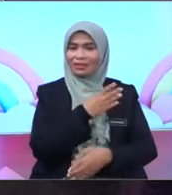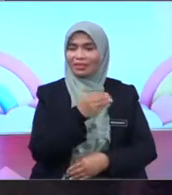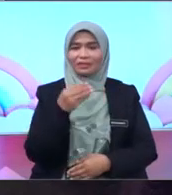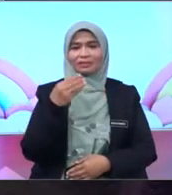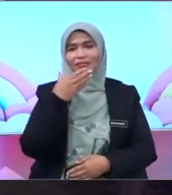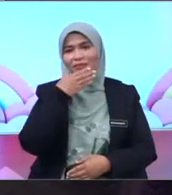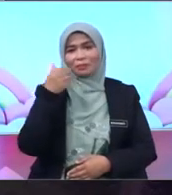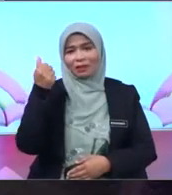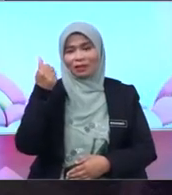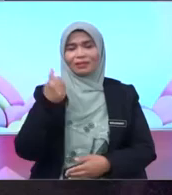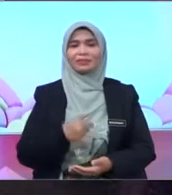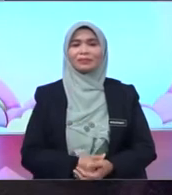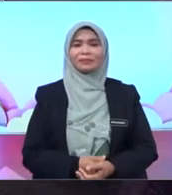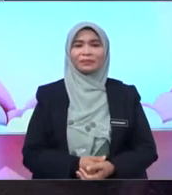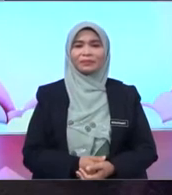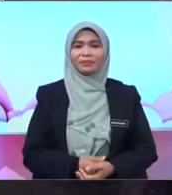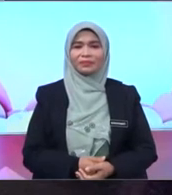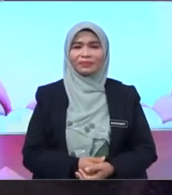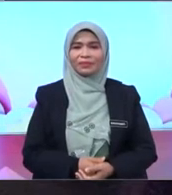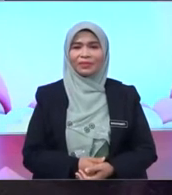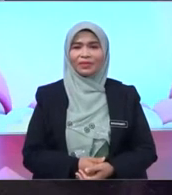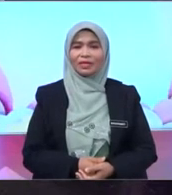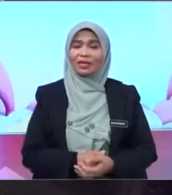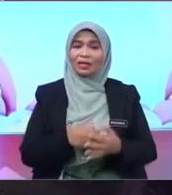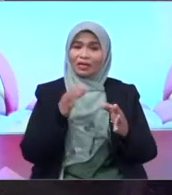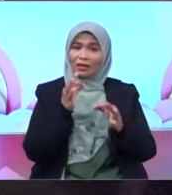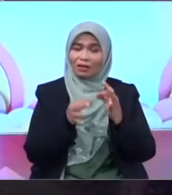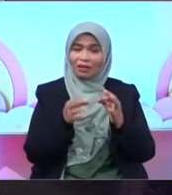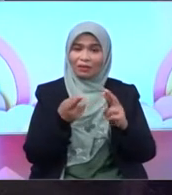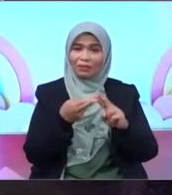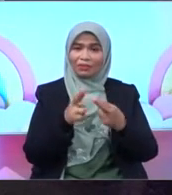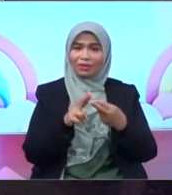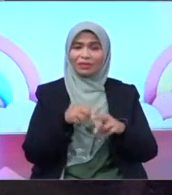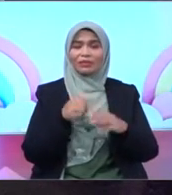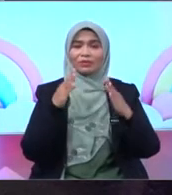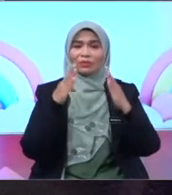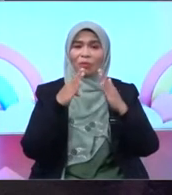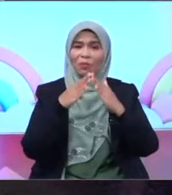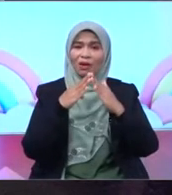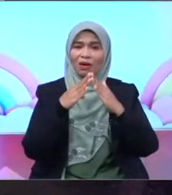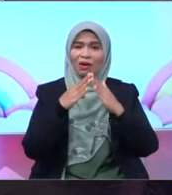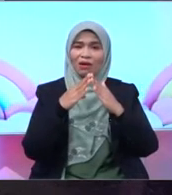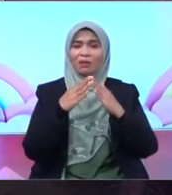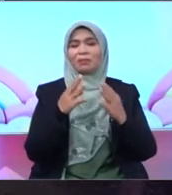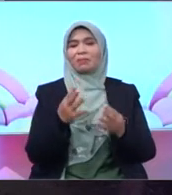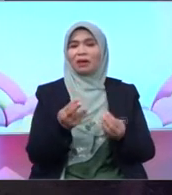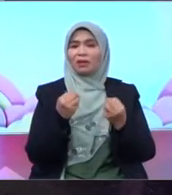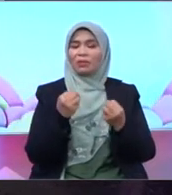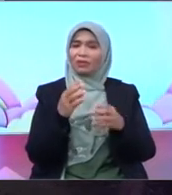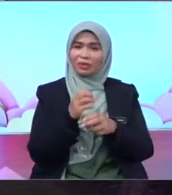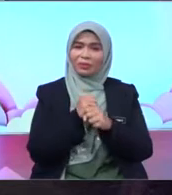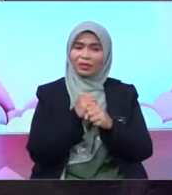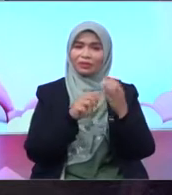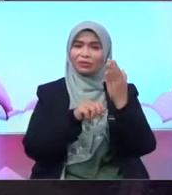google.nyc banget kita hari kalau saya di rumah ya mendapatkan sumber latihan